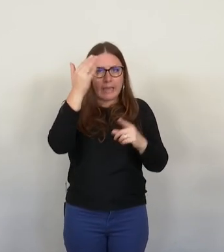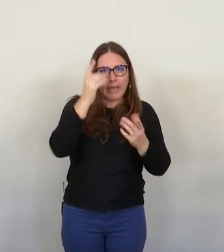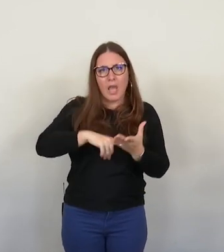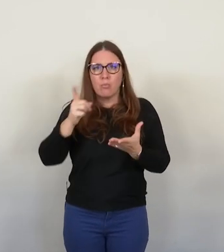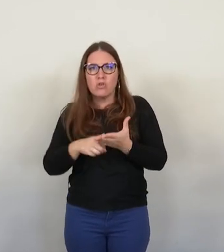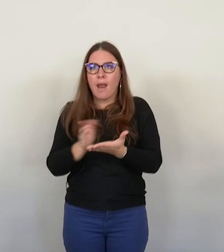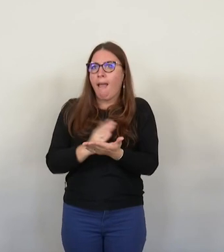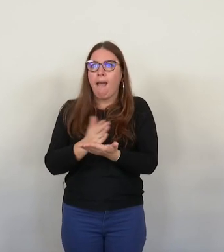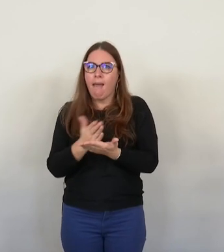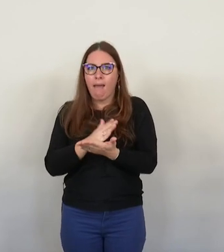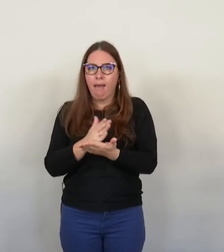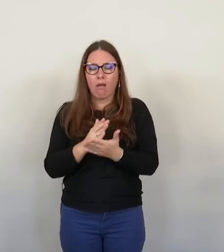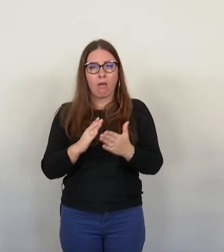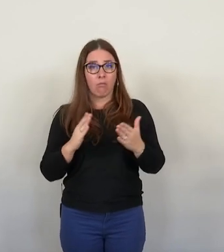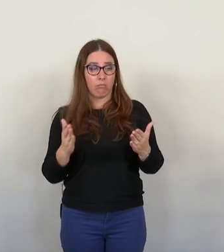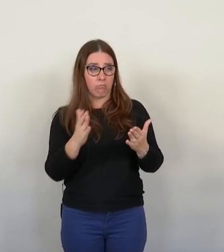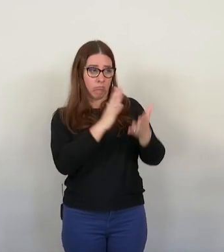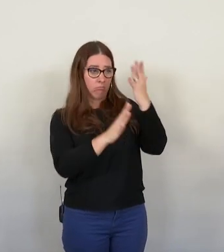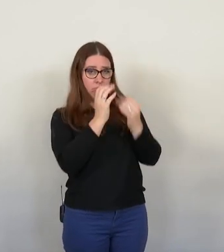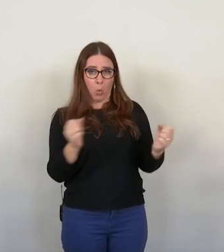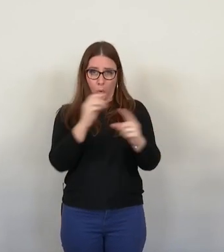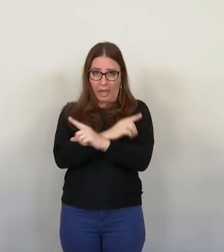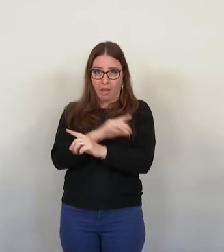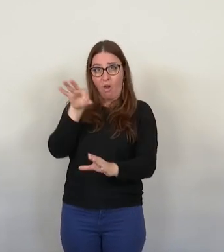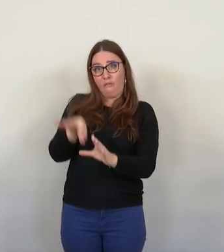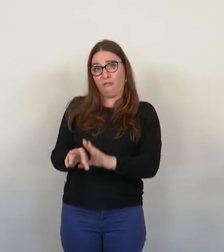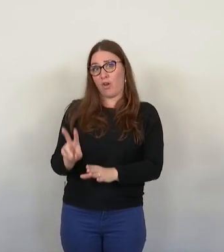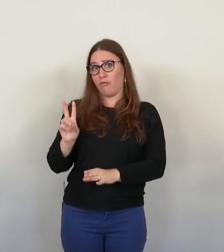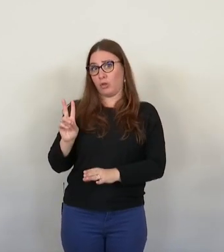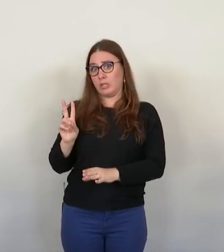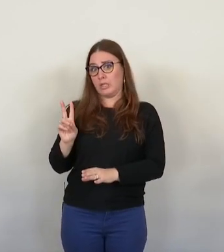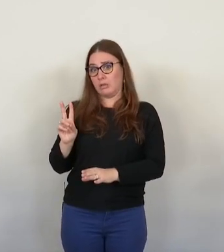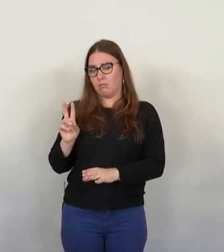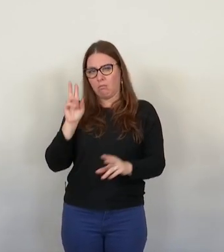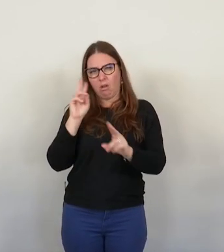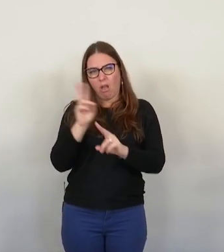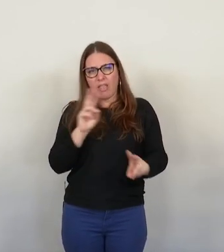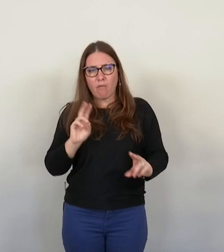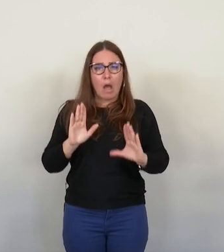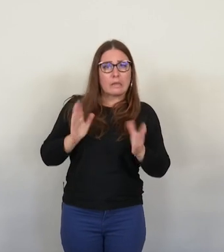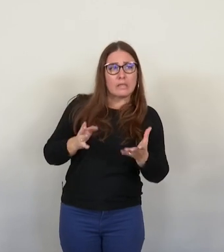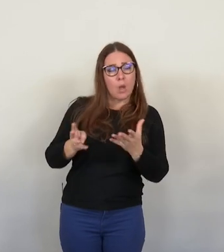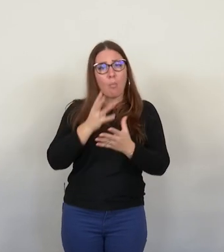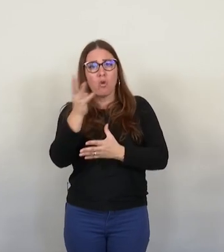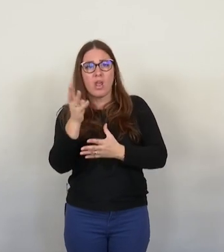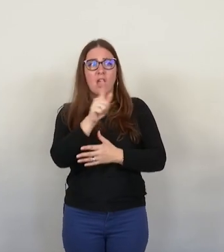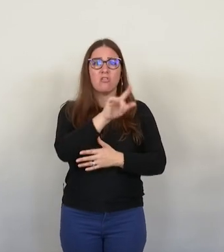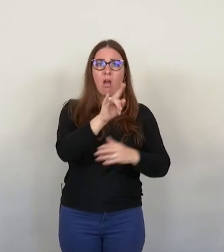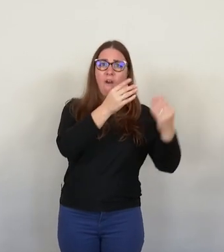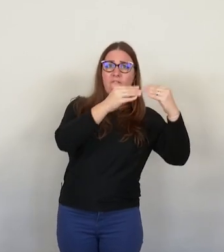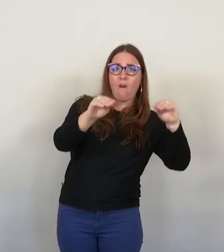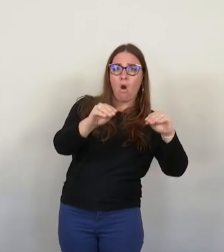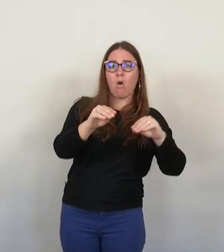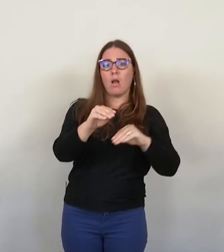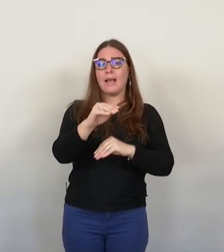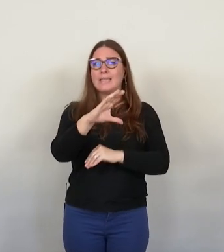que le l'inverse de ce qui a été dit le vote de vendredi n'est pas un vote pour décider si le projet de vente de Grenoble habitat CDC